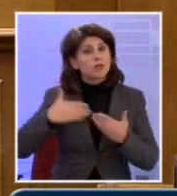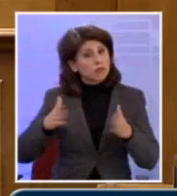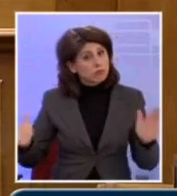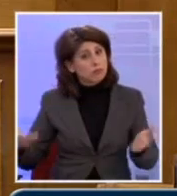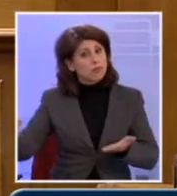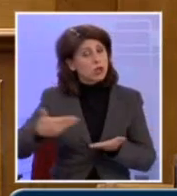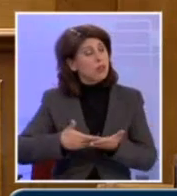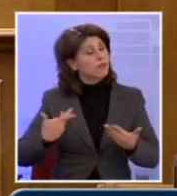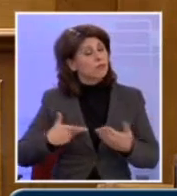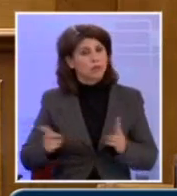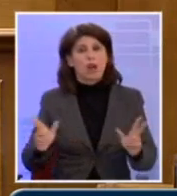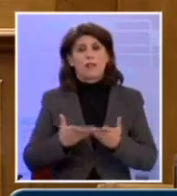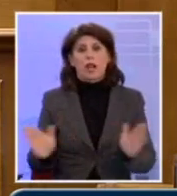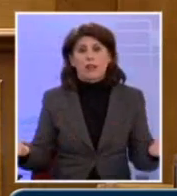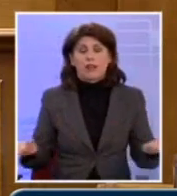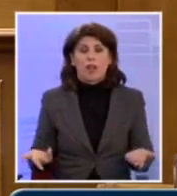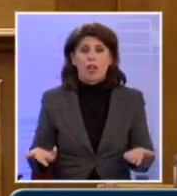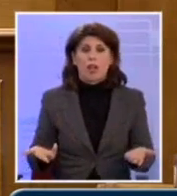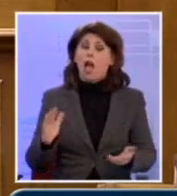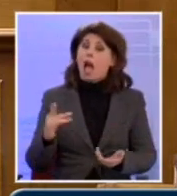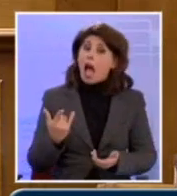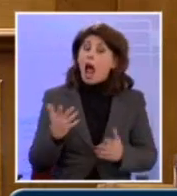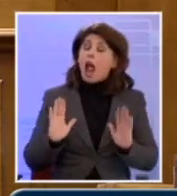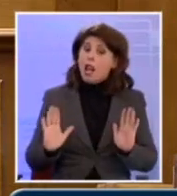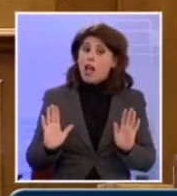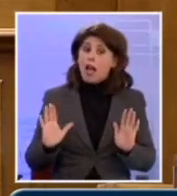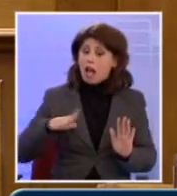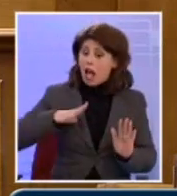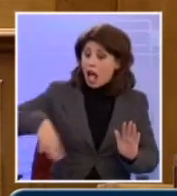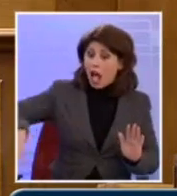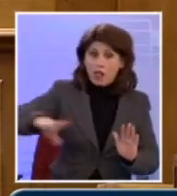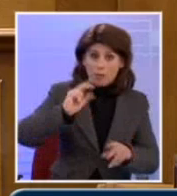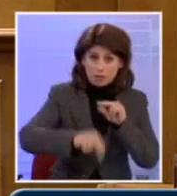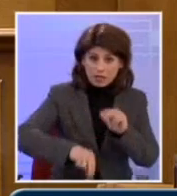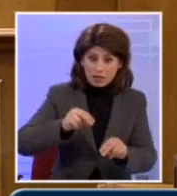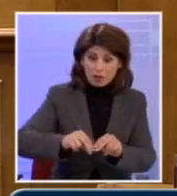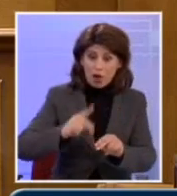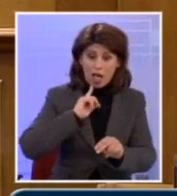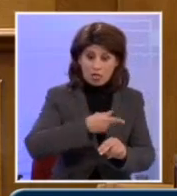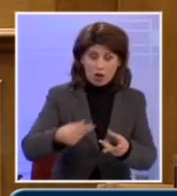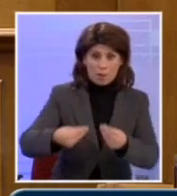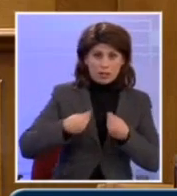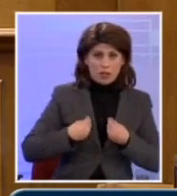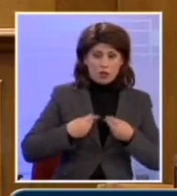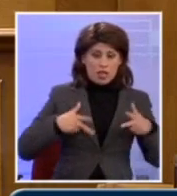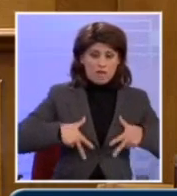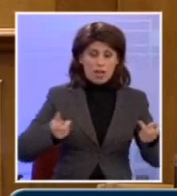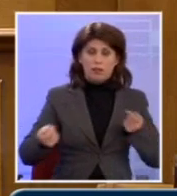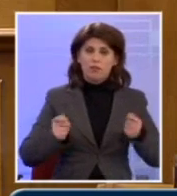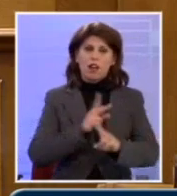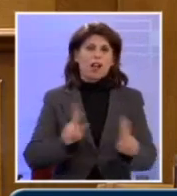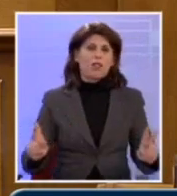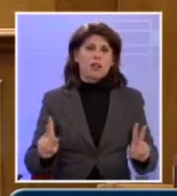σε προτάσεις. Αλλά η λαϊκή εντολή που λάβαμε ήταν σαφής και έχουμε υποχρέωση